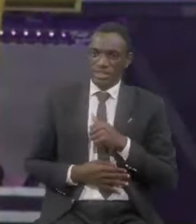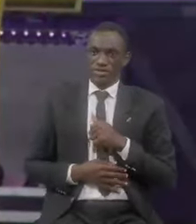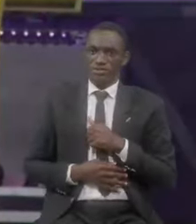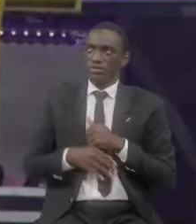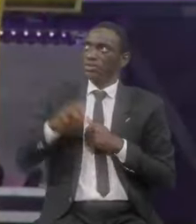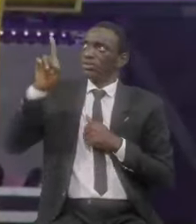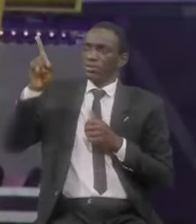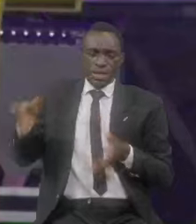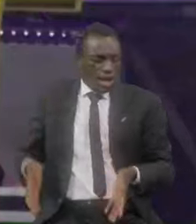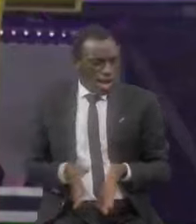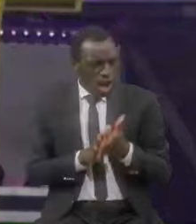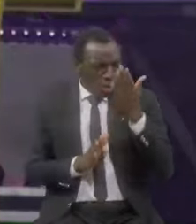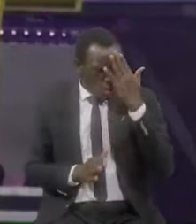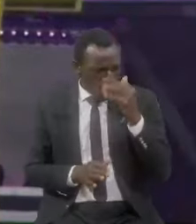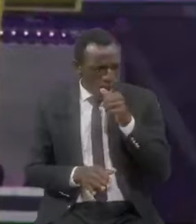Pourquoi te caches-tu?